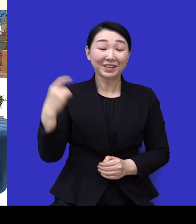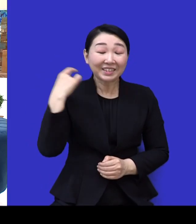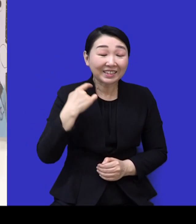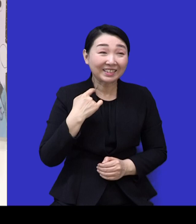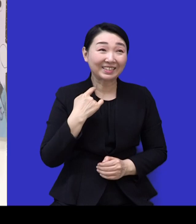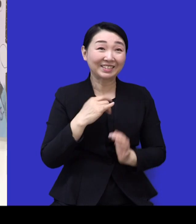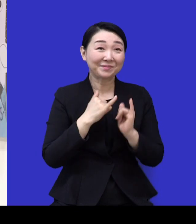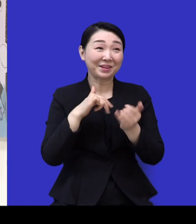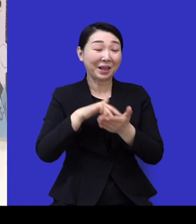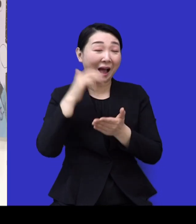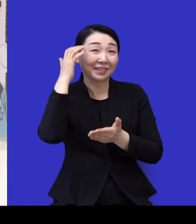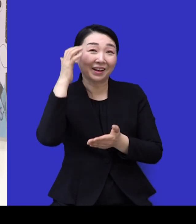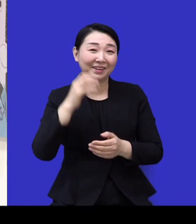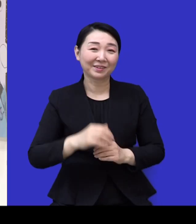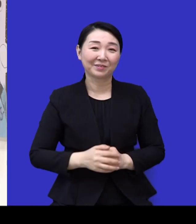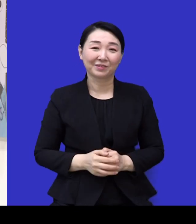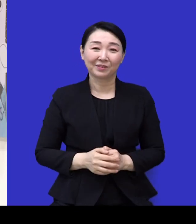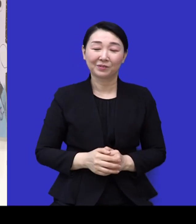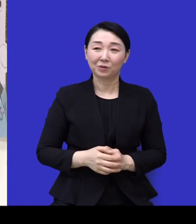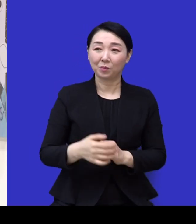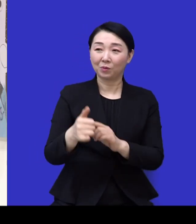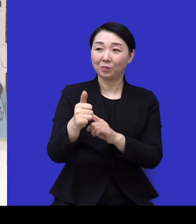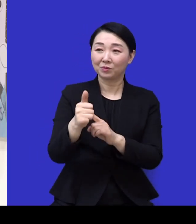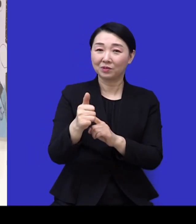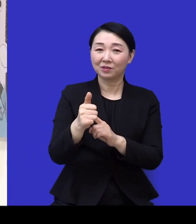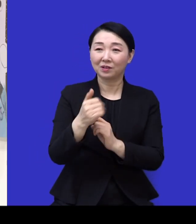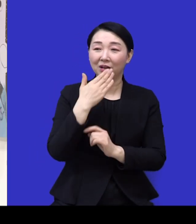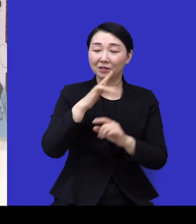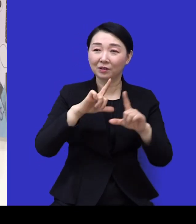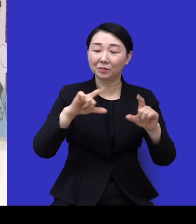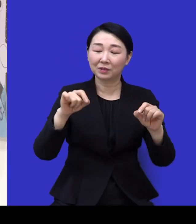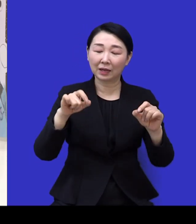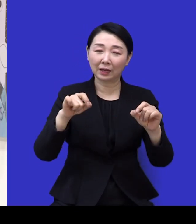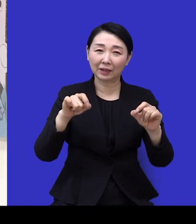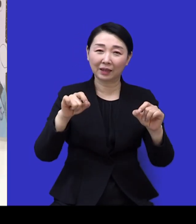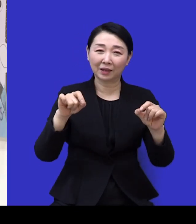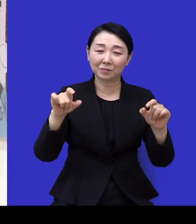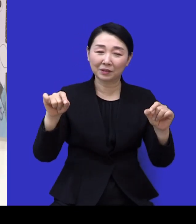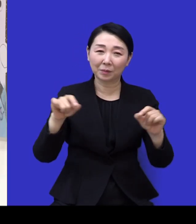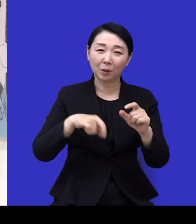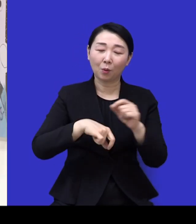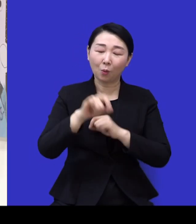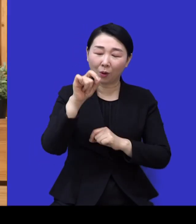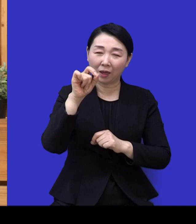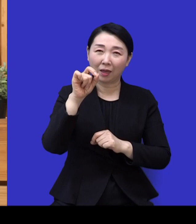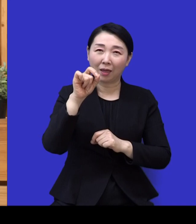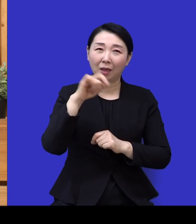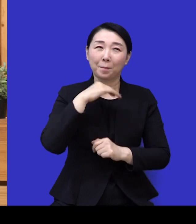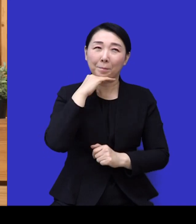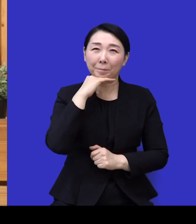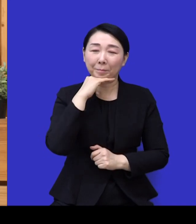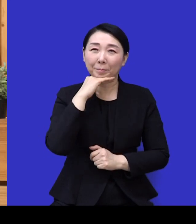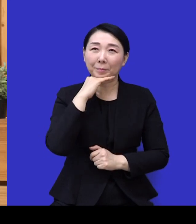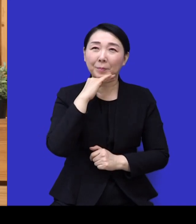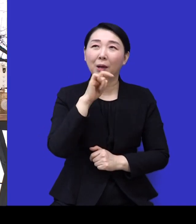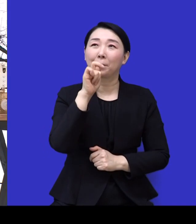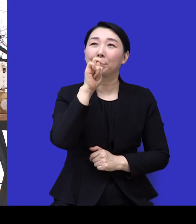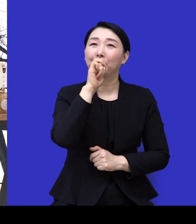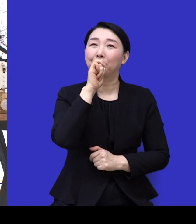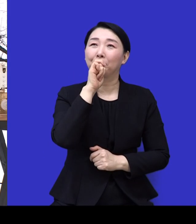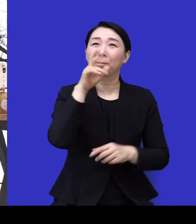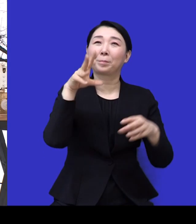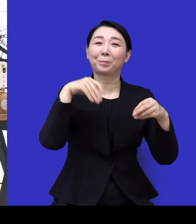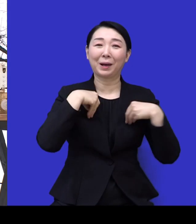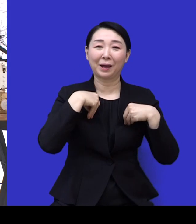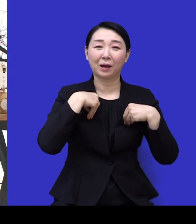네. 굉장히 음식이 오랫동안 길게 나왔는데 그렇죠, 한 말을 음식이. 한마디도 안 하시더라고요. 한마디도 안